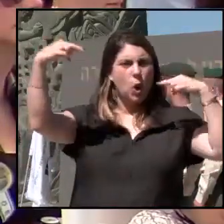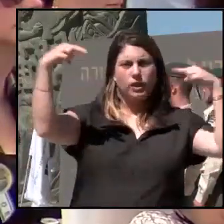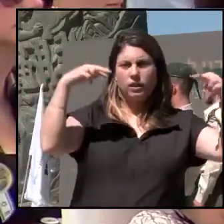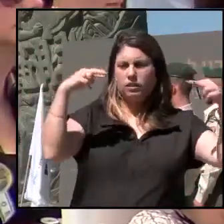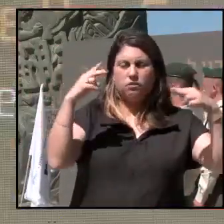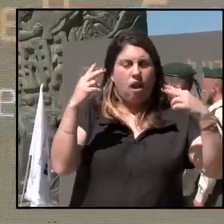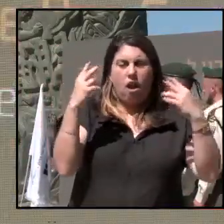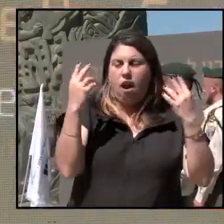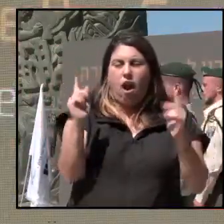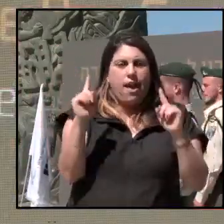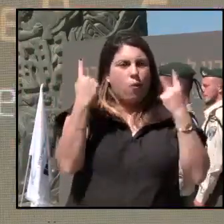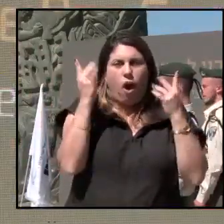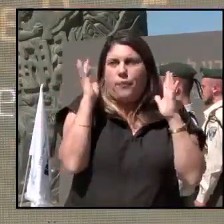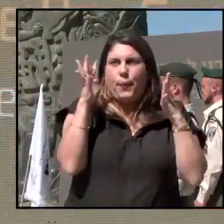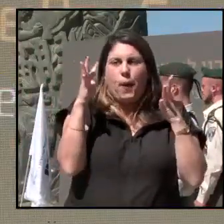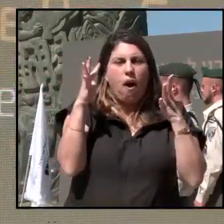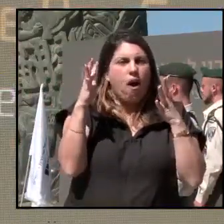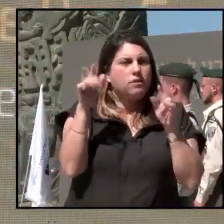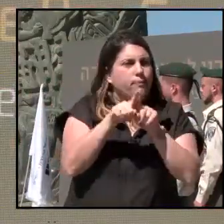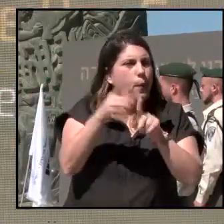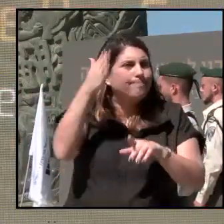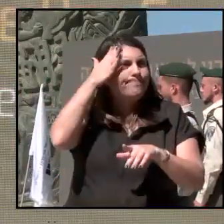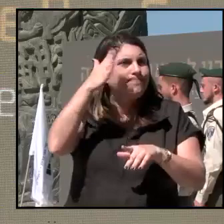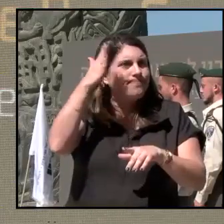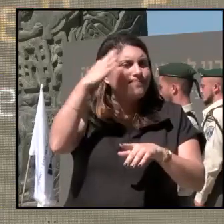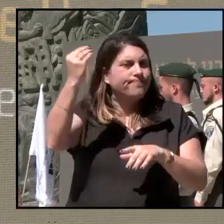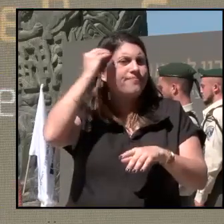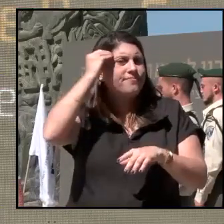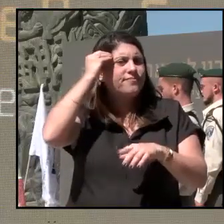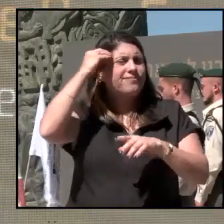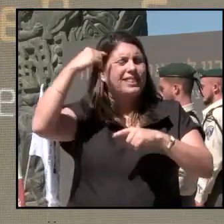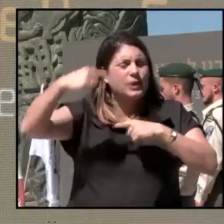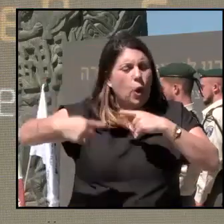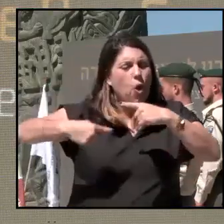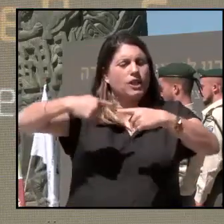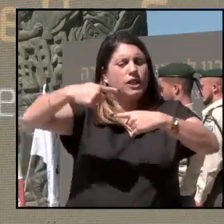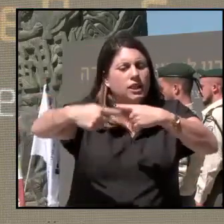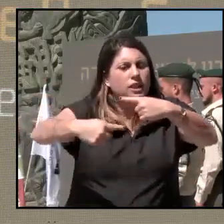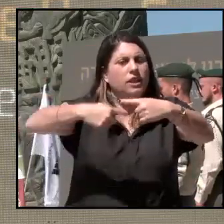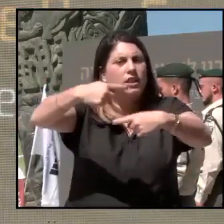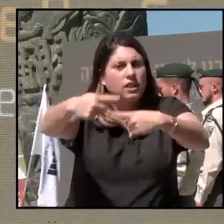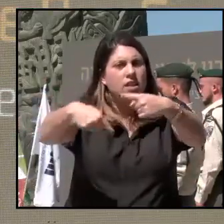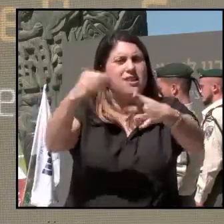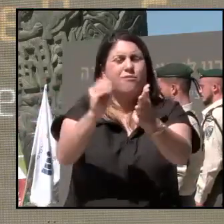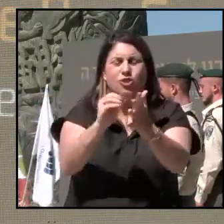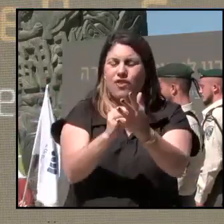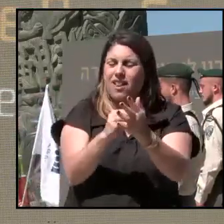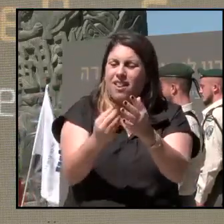הזה חרט בנפשנו. ייקחו דורות כדי לפתוח ולהבין את כל